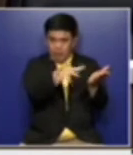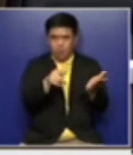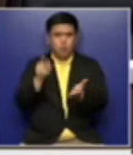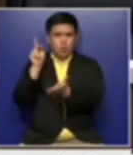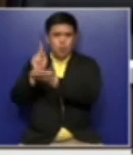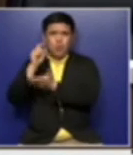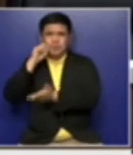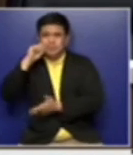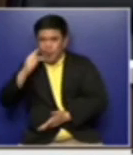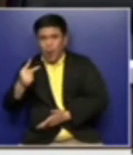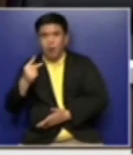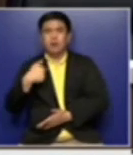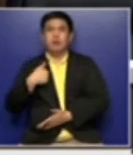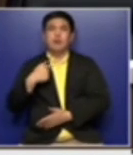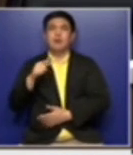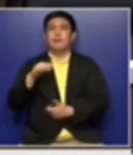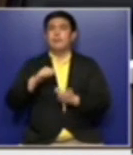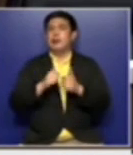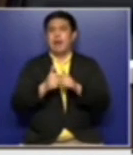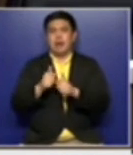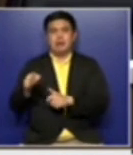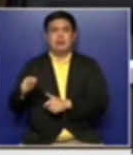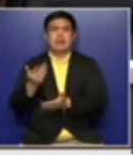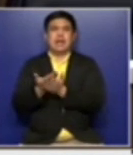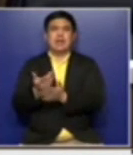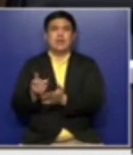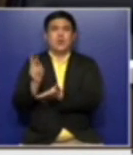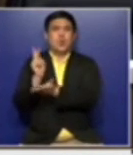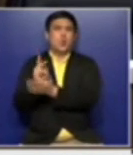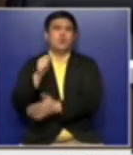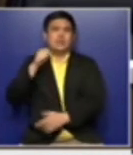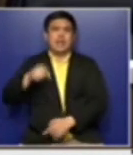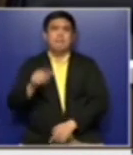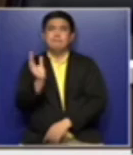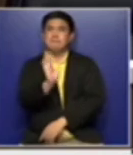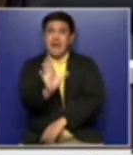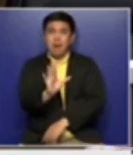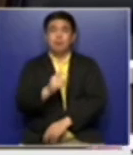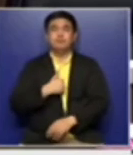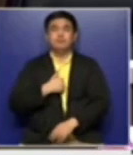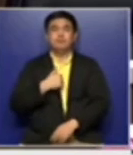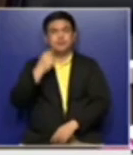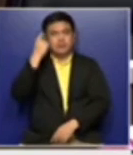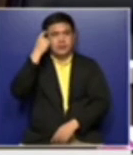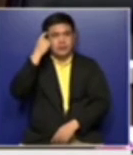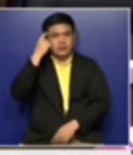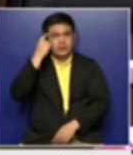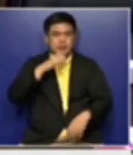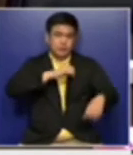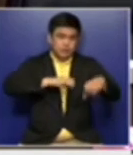ไม่สมควรที่จะตั้งงบประมาณประเภทนี้ลงไปอีกในการจัดสรรงบประมาณ